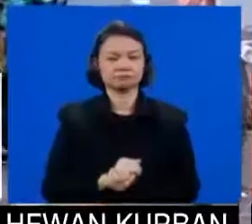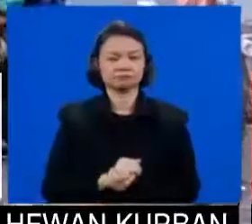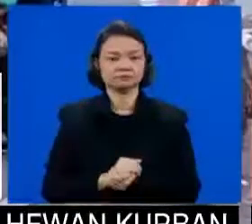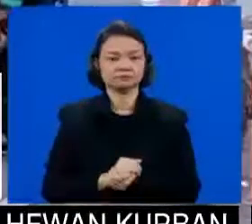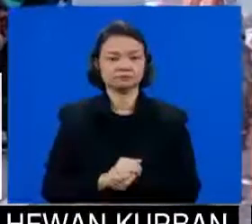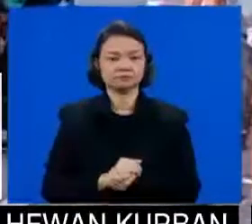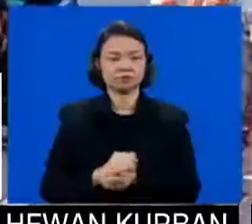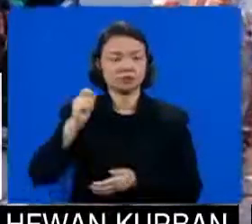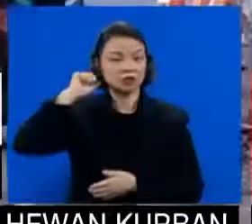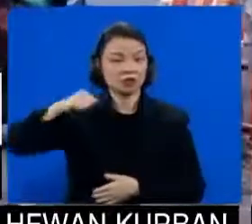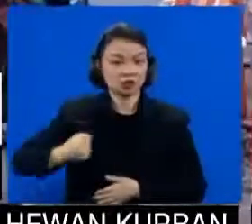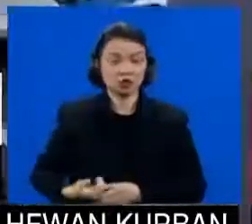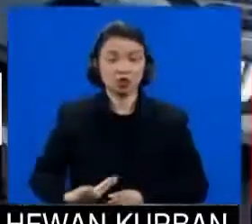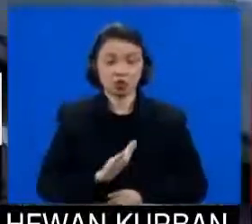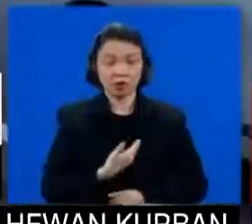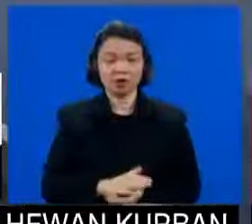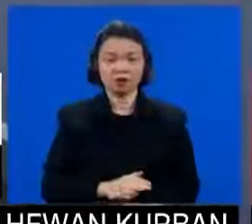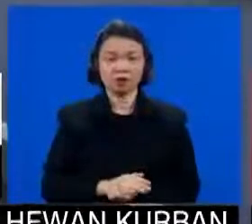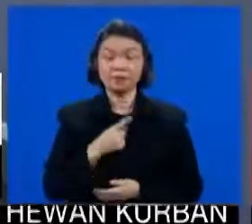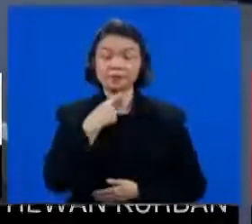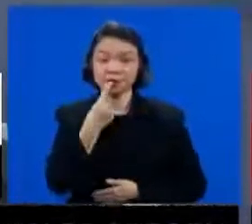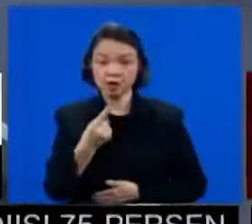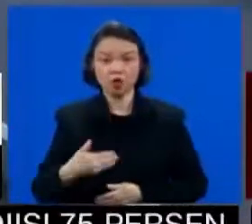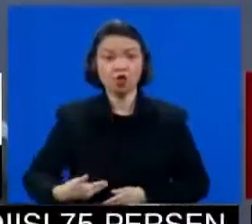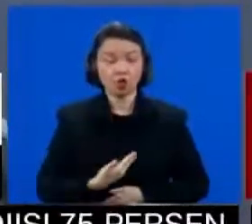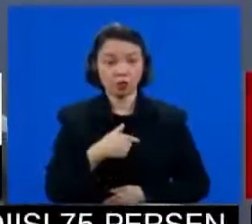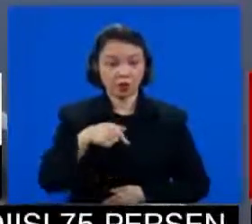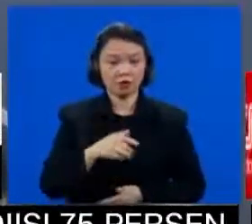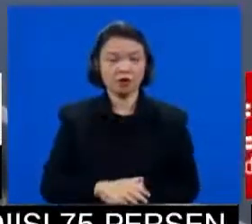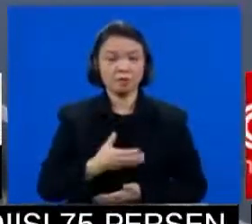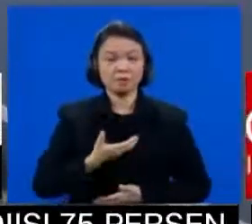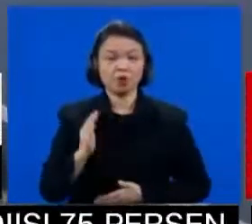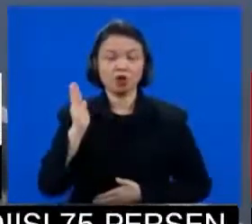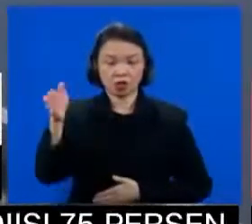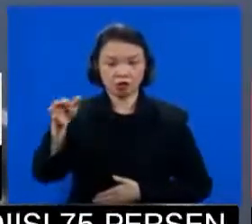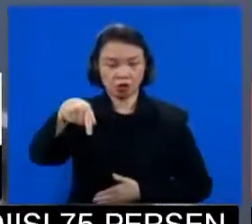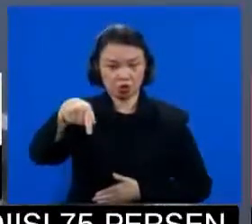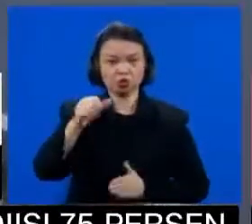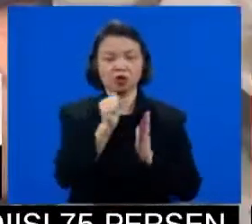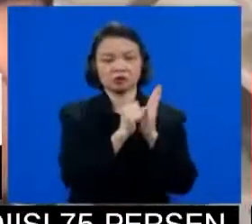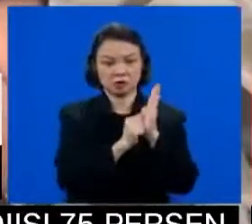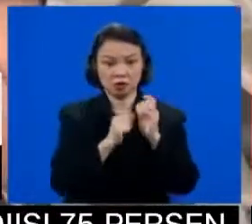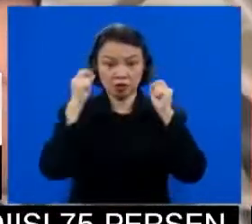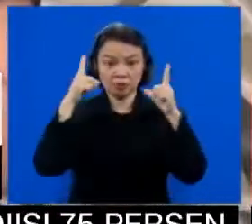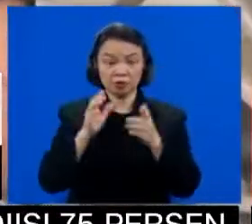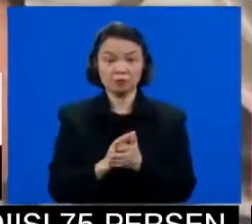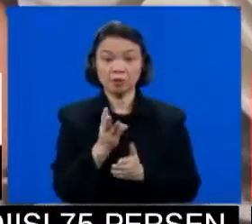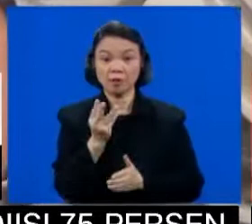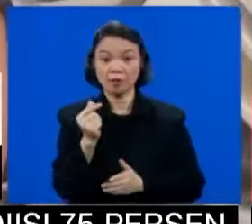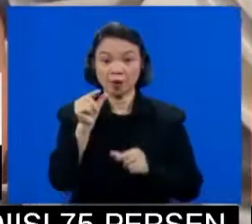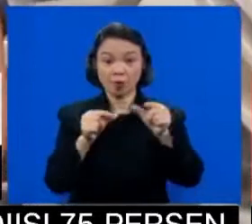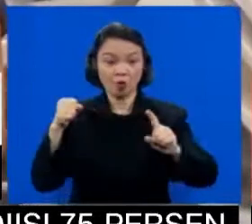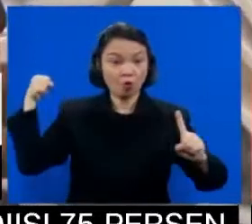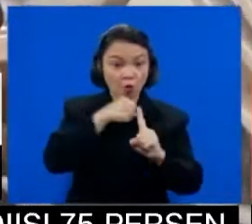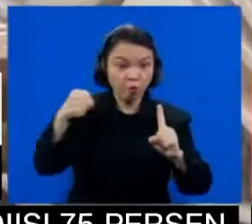Istri korban yang ditemui Senin sore mengatakan korban yang saat itu akan menghadiri sebuah acara tiba-tiba dianiaya beberapa orang.